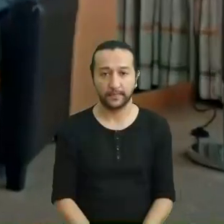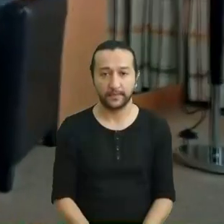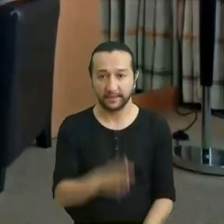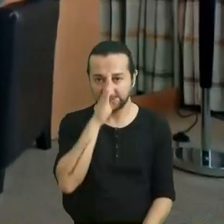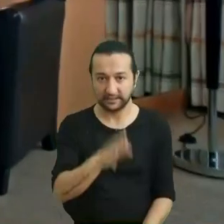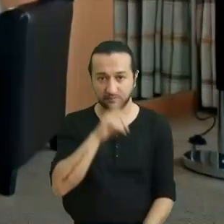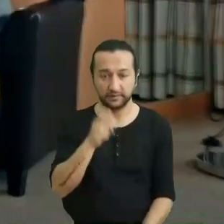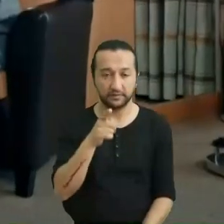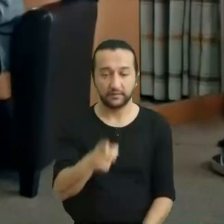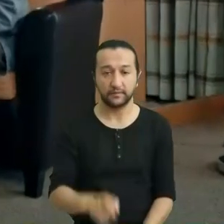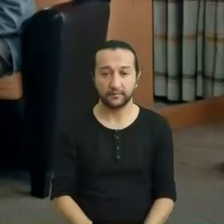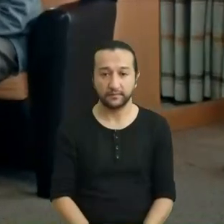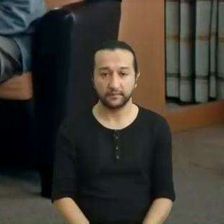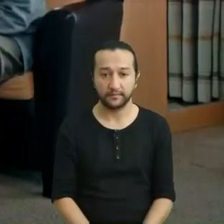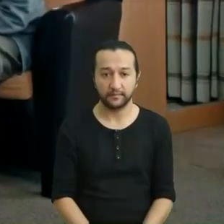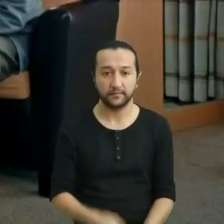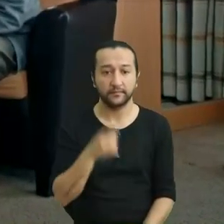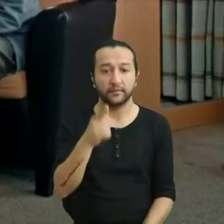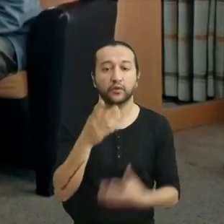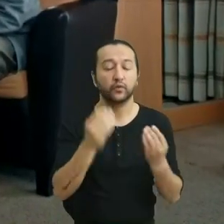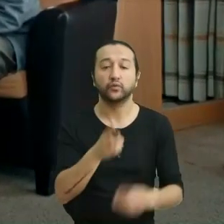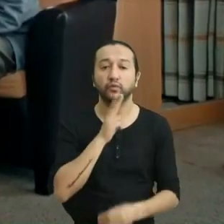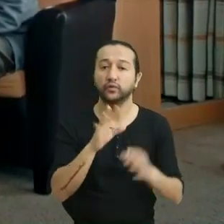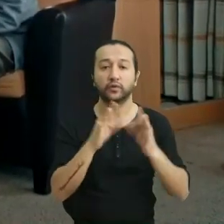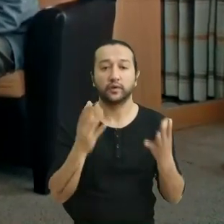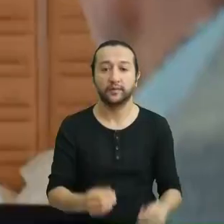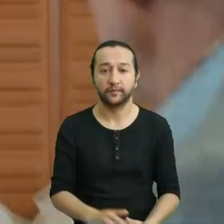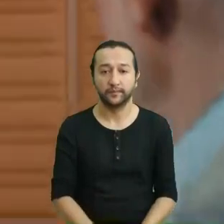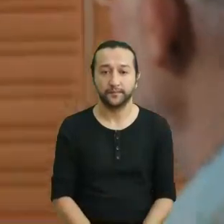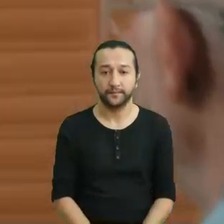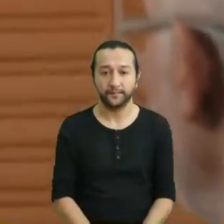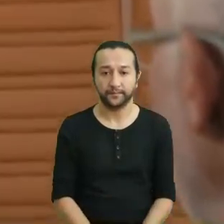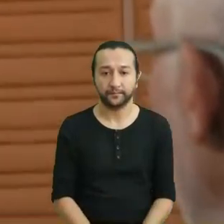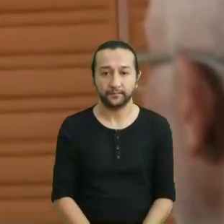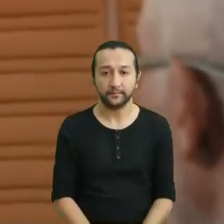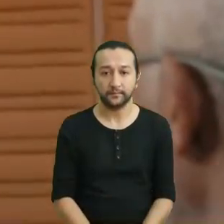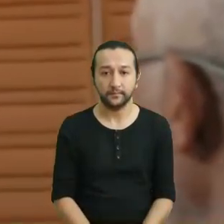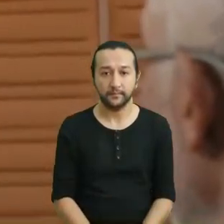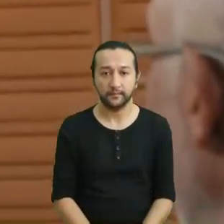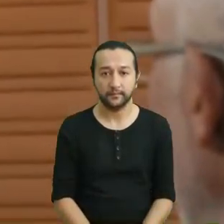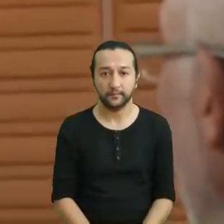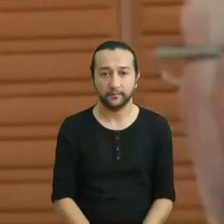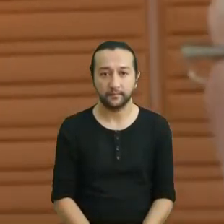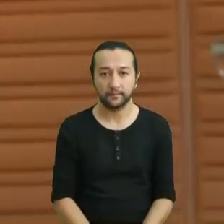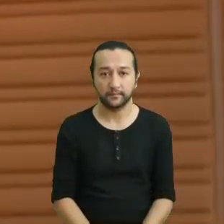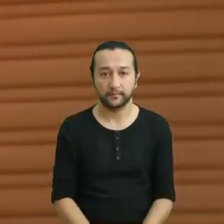Ciddi mi? Peki sonuç? Kalktı Figen. Elindeki dosyayı açtı.